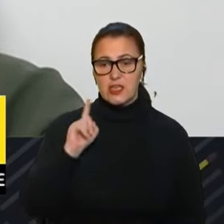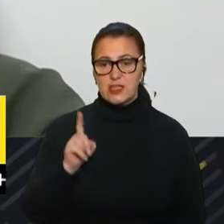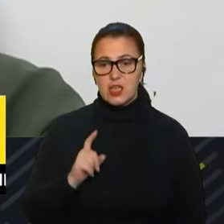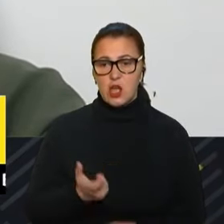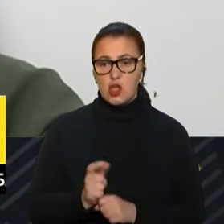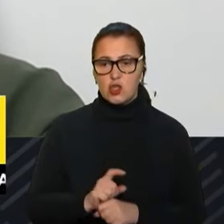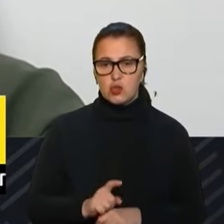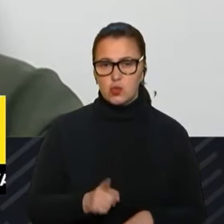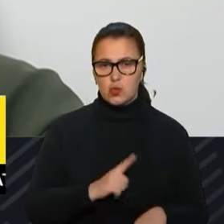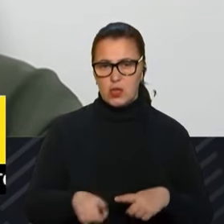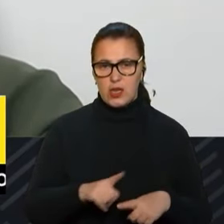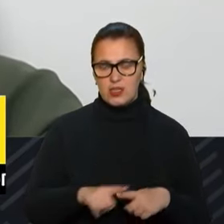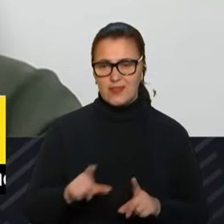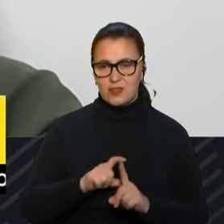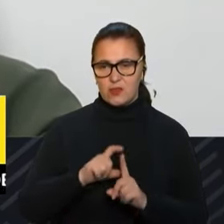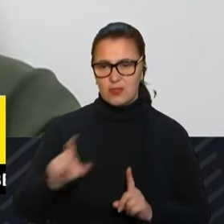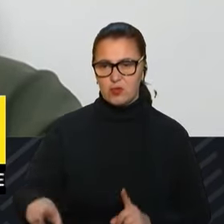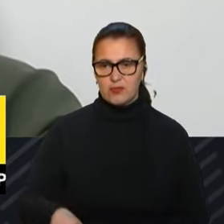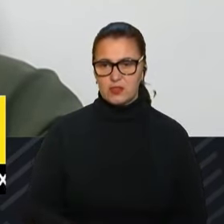оперативно